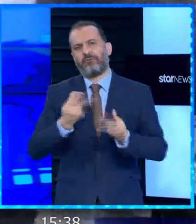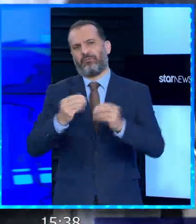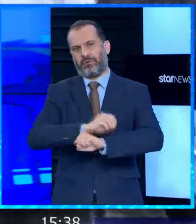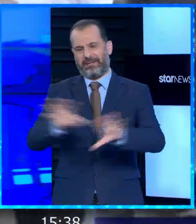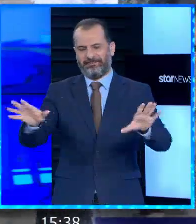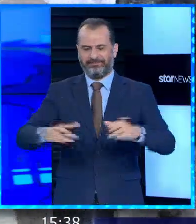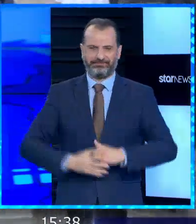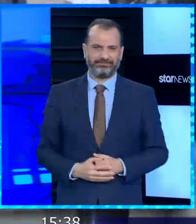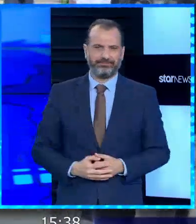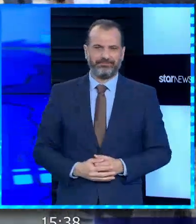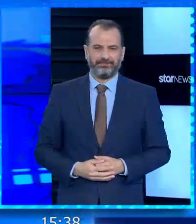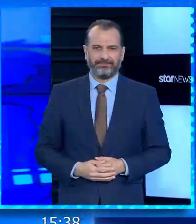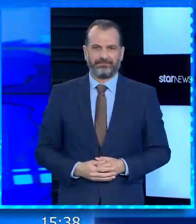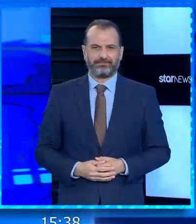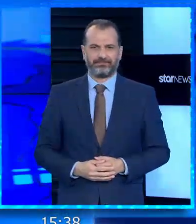πολύ.